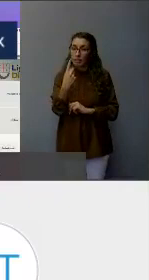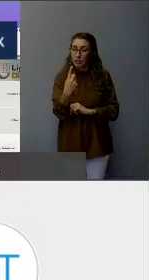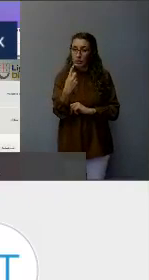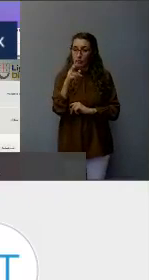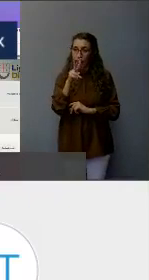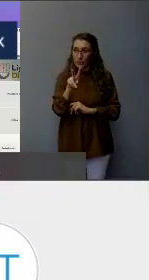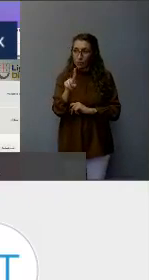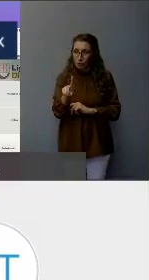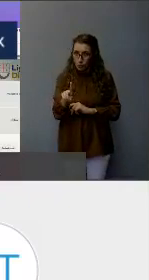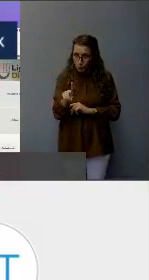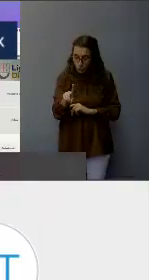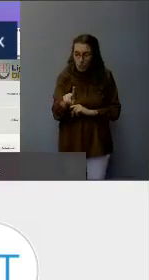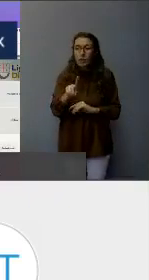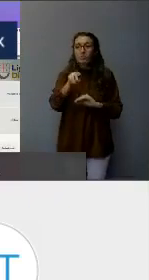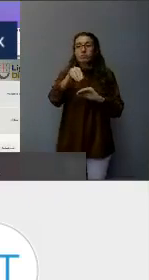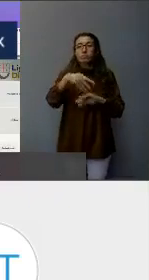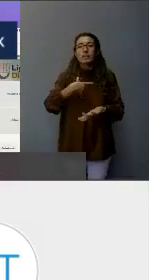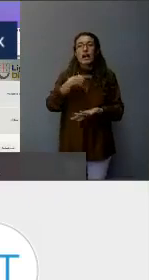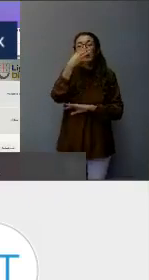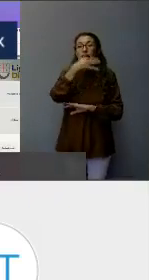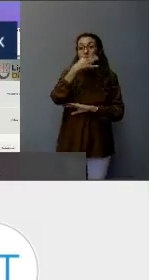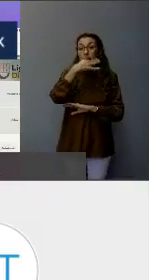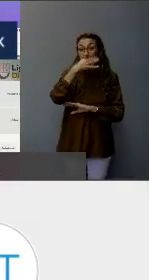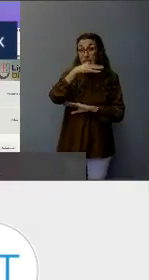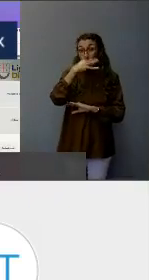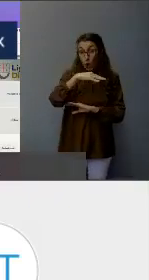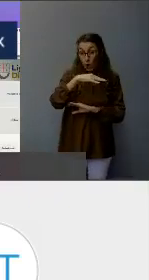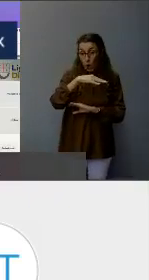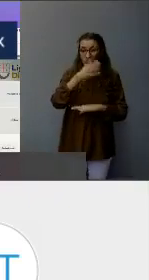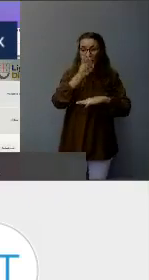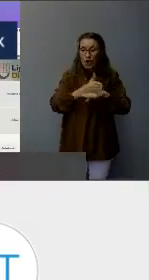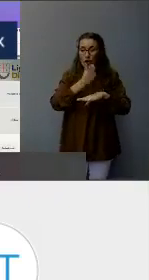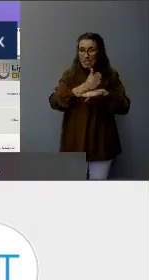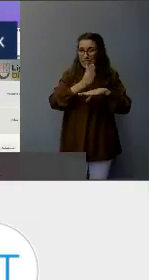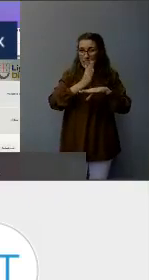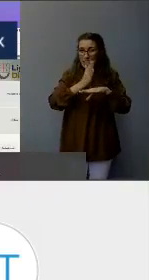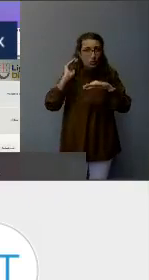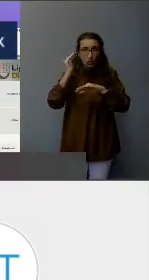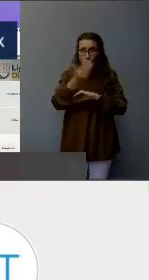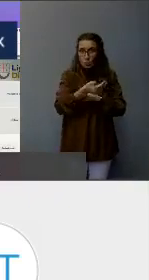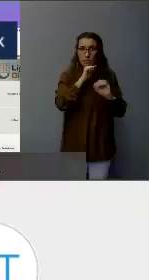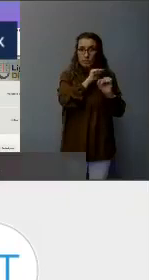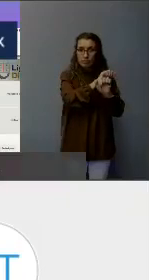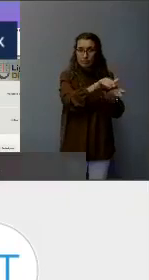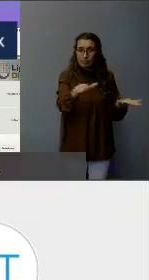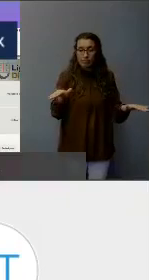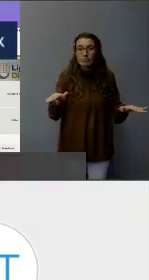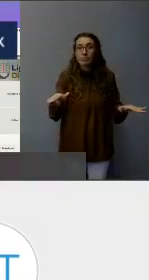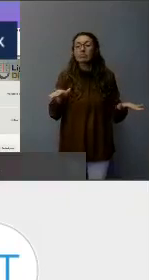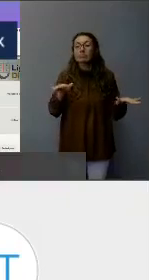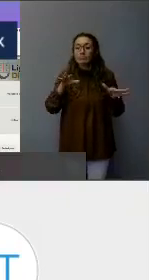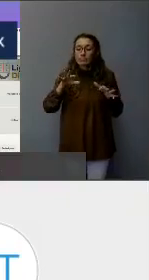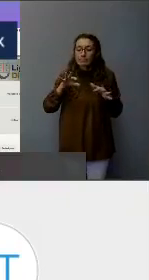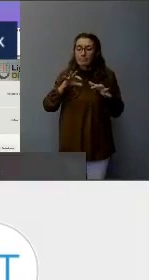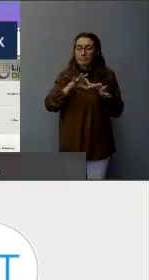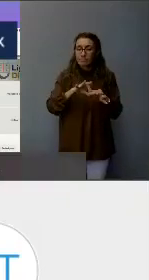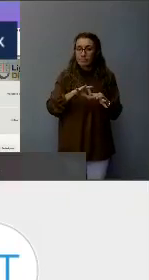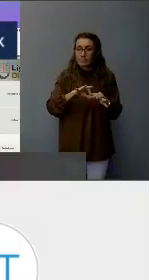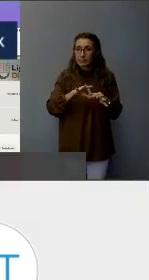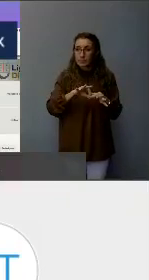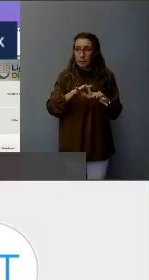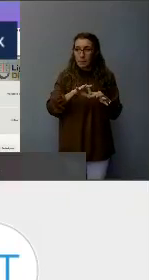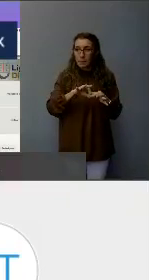una relazione ai consiglieri comunali relativa agli adempimenti